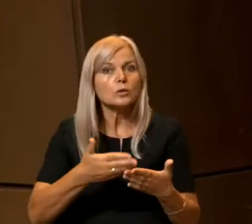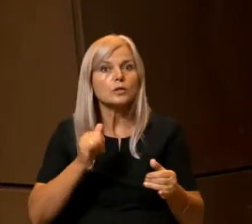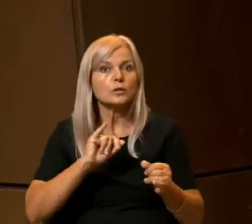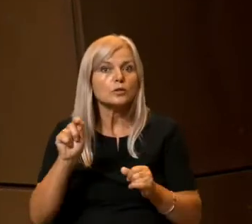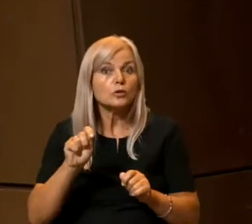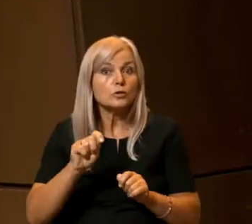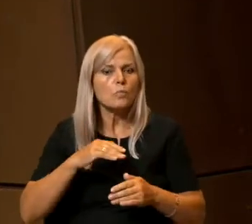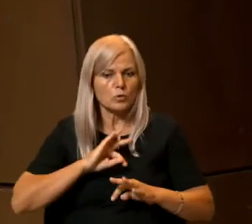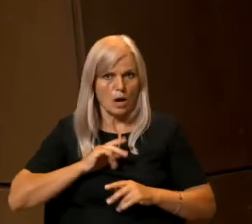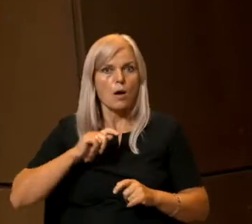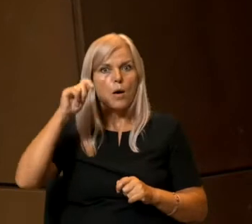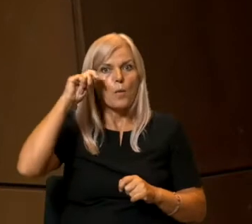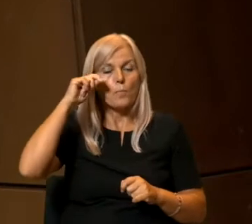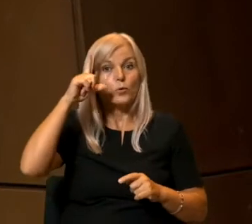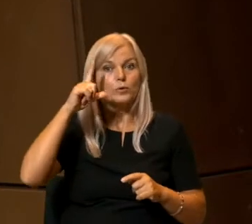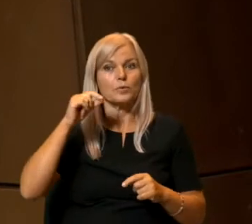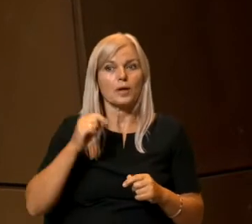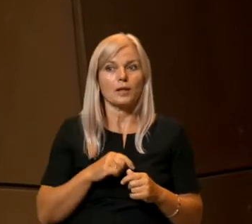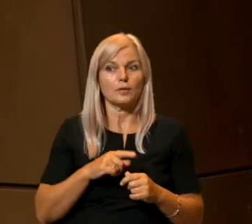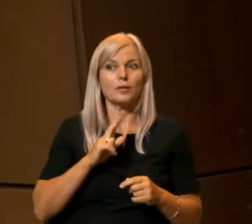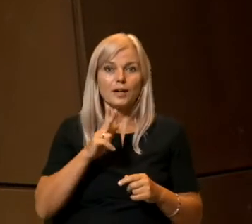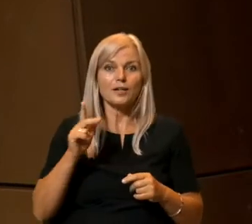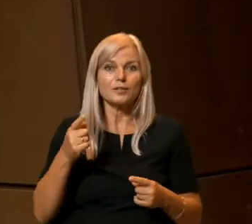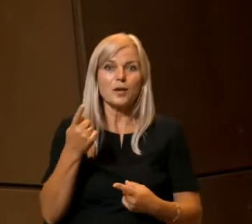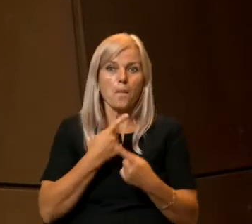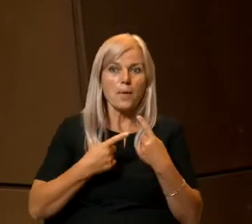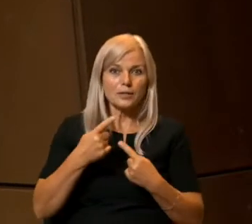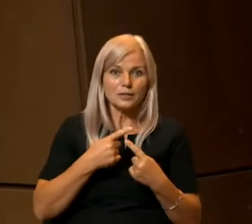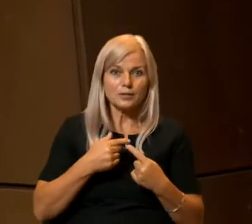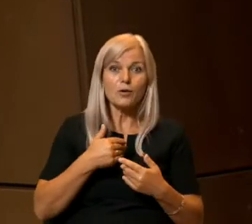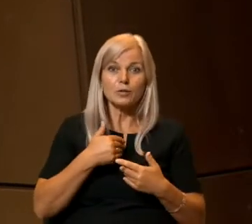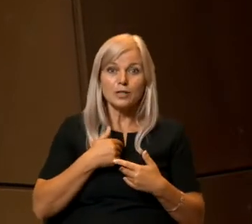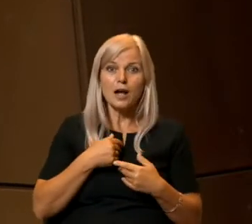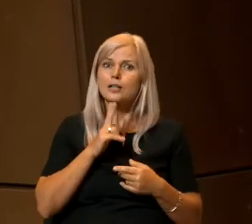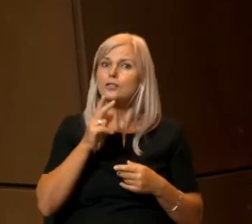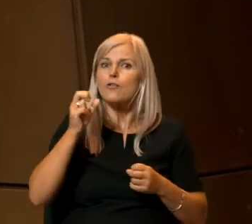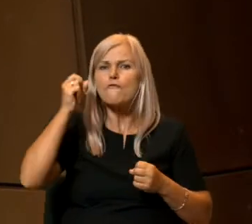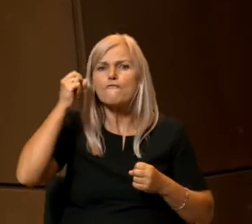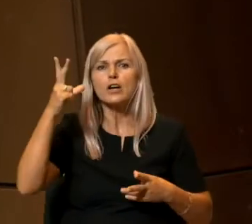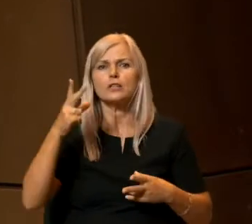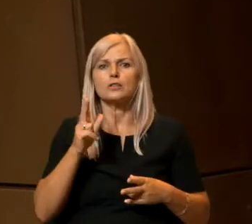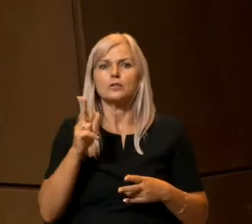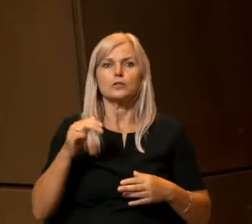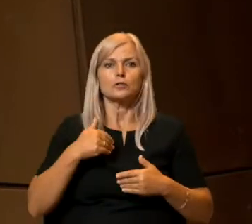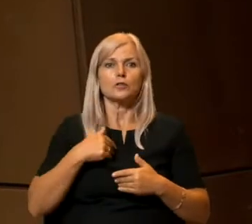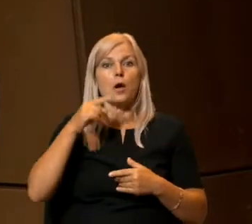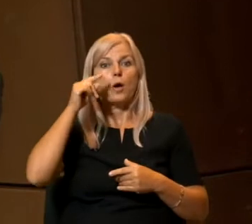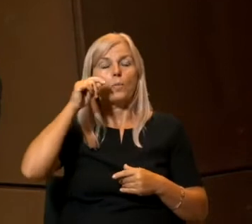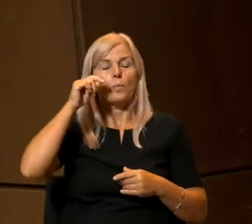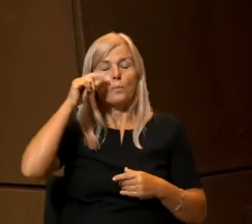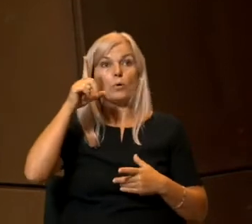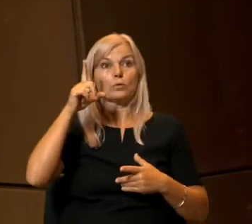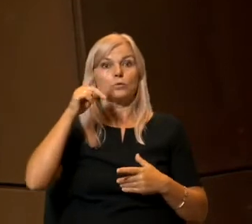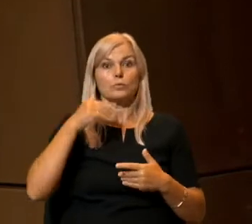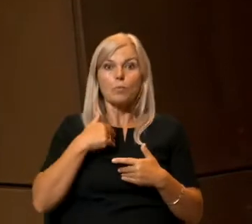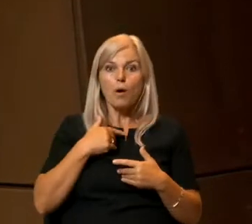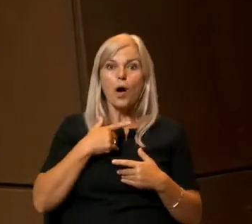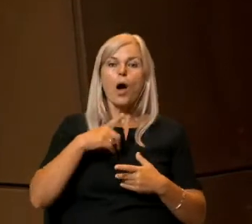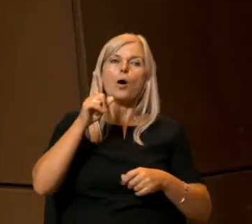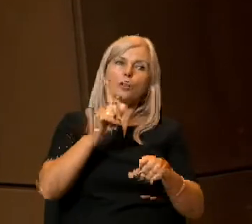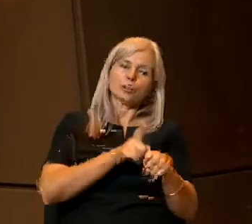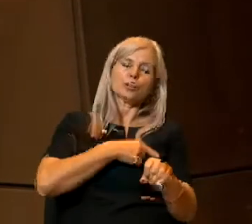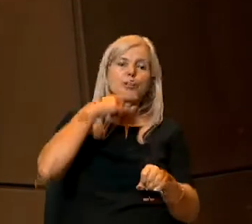rano i myślę, że każdemu z nas to się zdarzyło, nikt się nie budzi, bo się wyspał. Nikt się nie budzi,